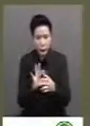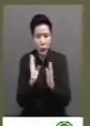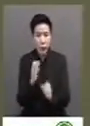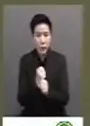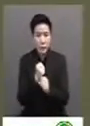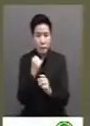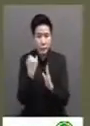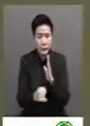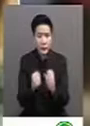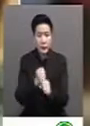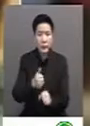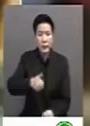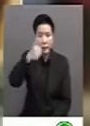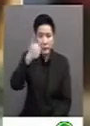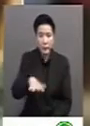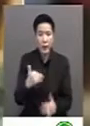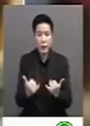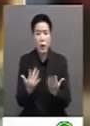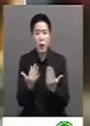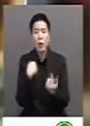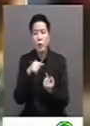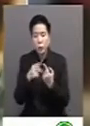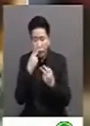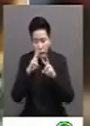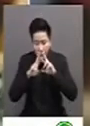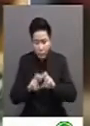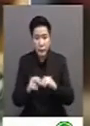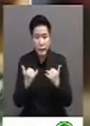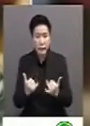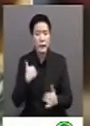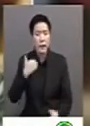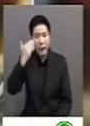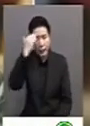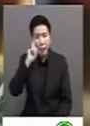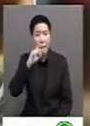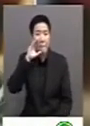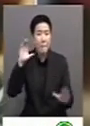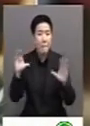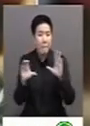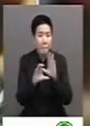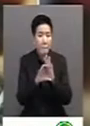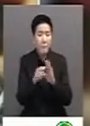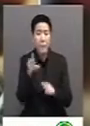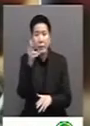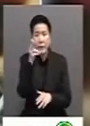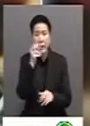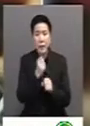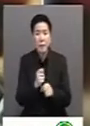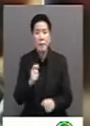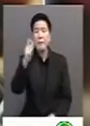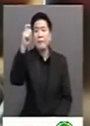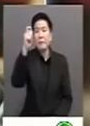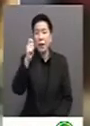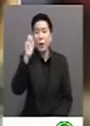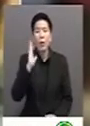ระทำผิดได้หรือเปล่าคงต้องไปคุยกับทางด้านสืบสวนค่ะเบื้องต้นทราบว่าภาพนี้นะคะเป็นภาพที่ถ่ายมาจากการเซลฟี่ของ